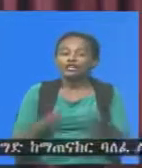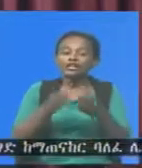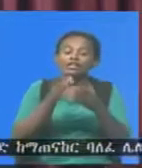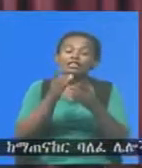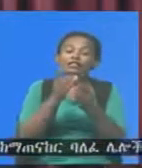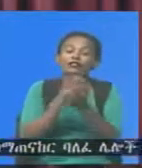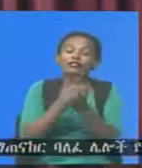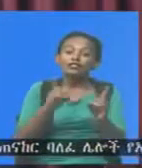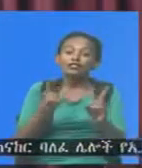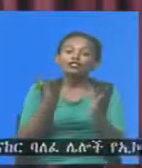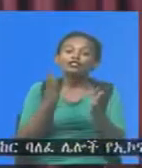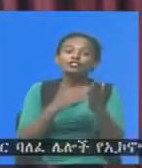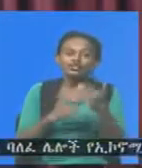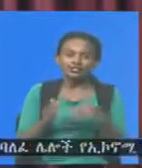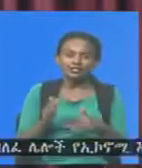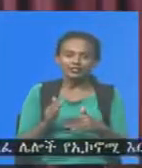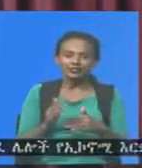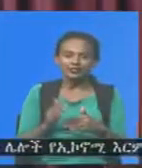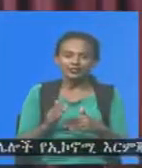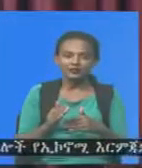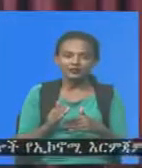ችግር።